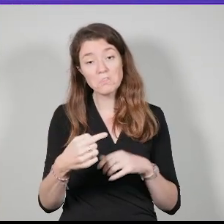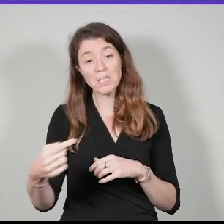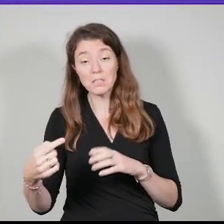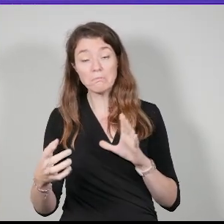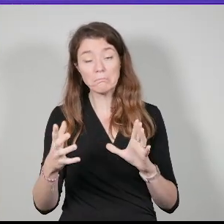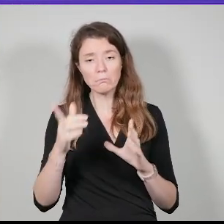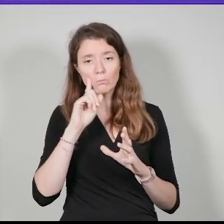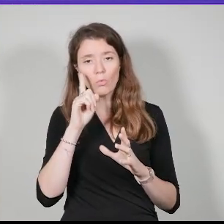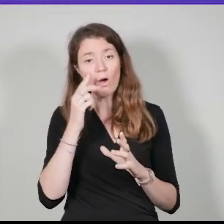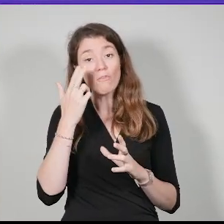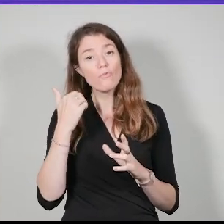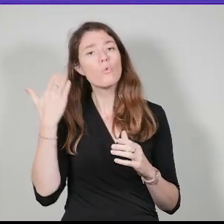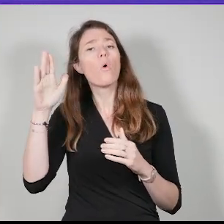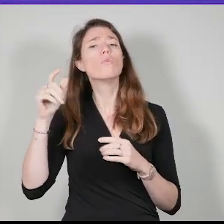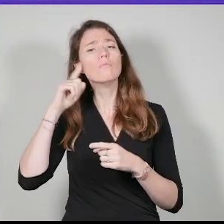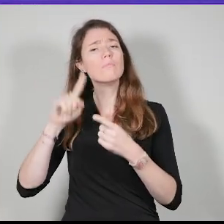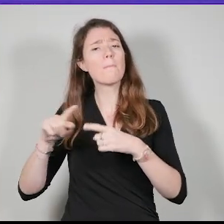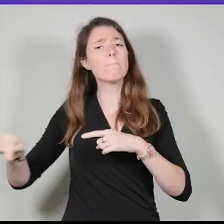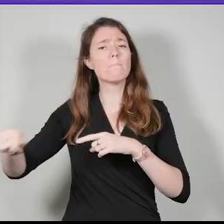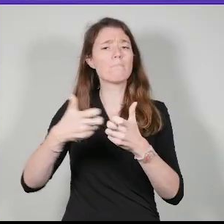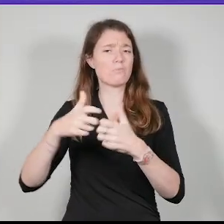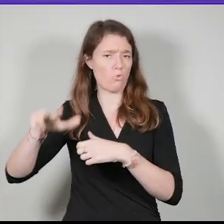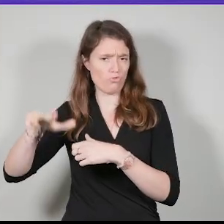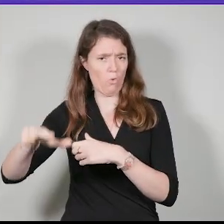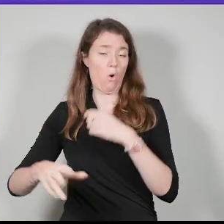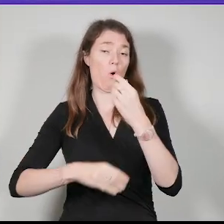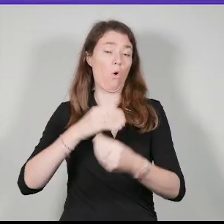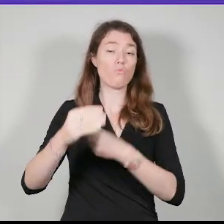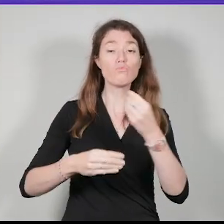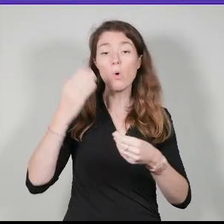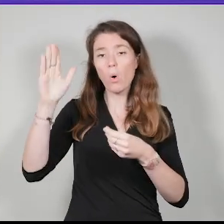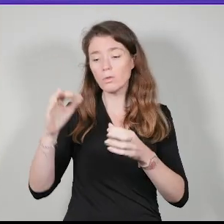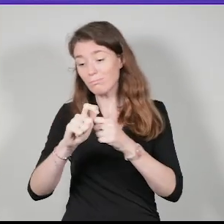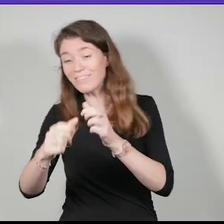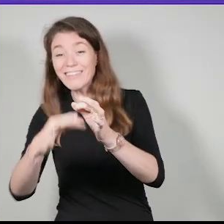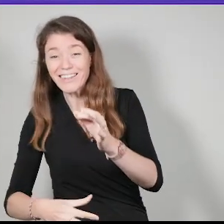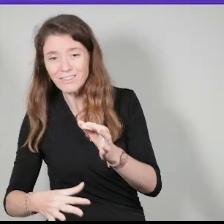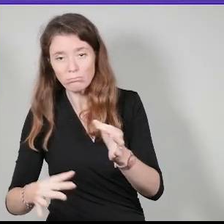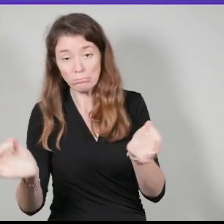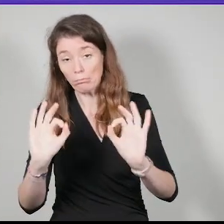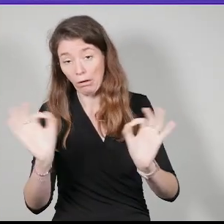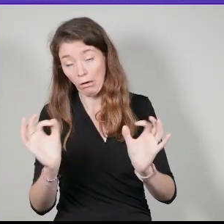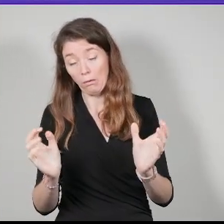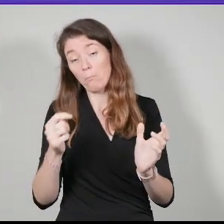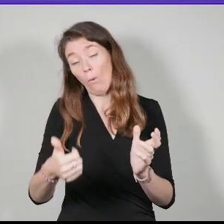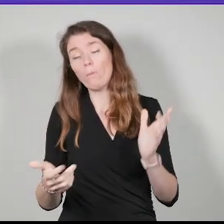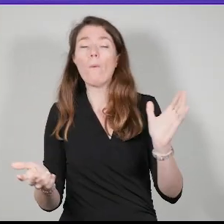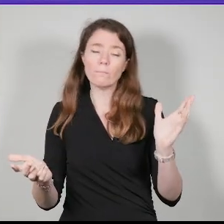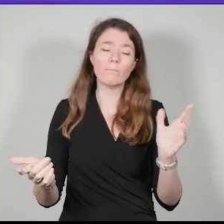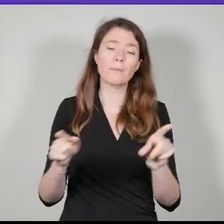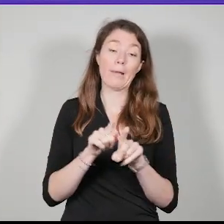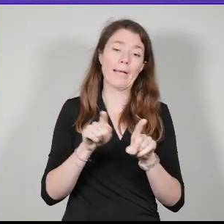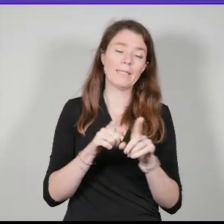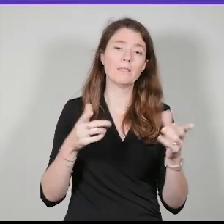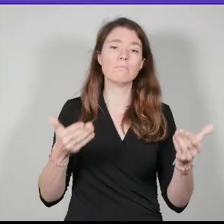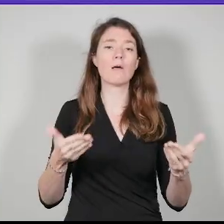dans d'autres champs d'action publique, on pourrait reparler du logement, ça n'a pas donné grand-chose. En même temps, bon, c'est pareil, on est dans un monde